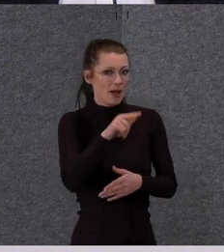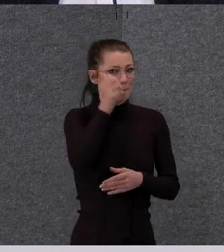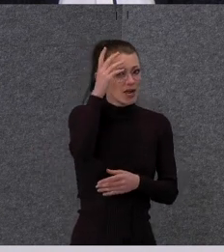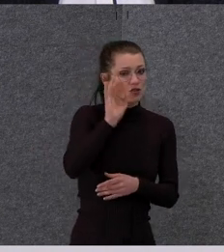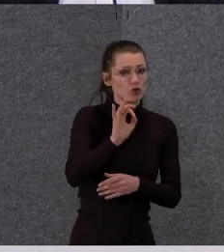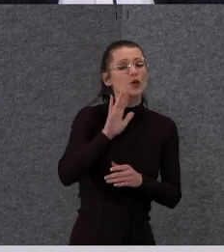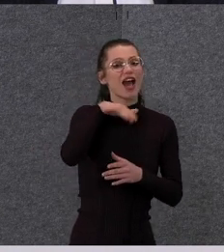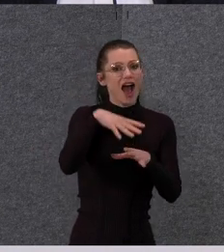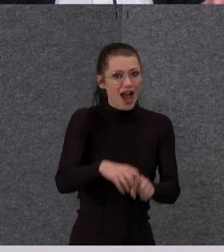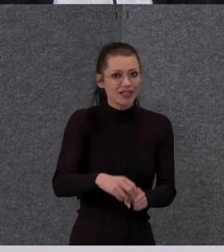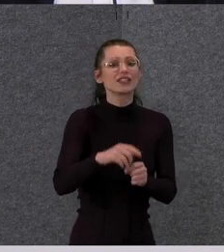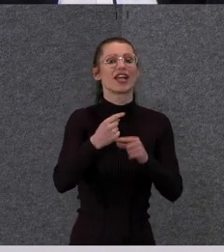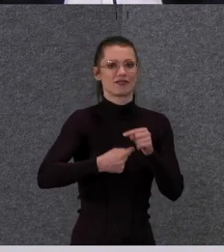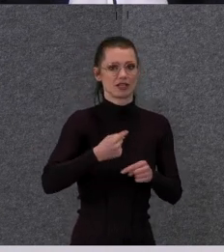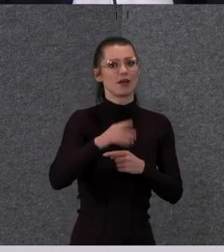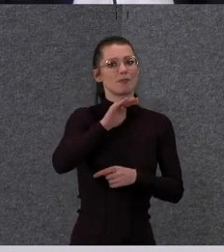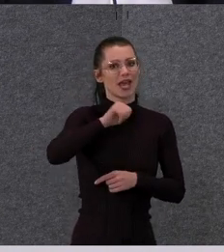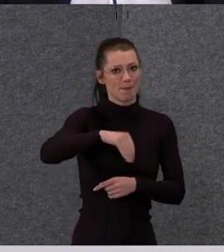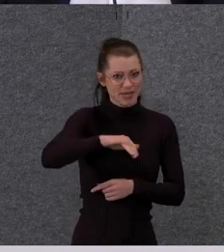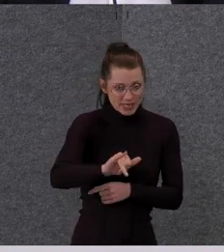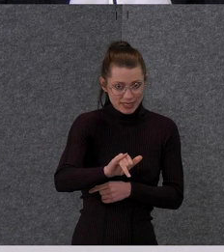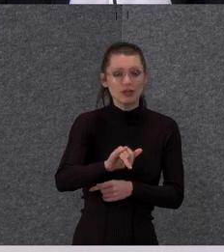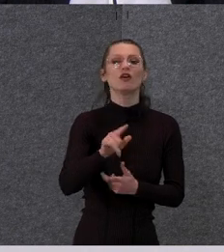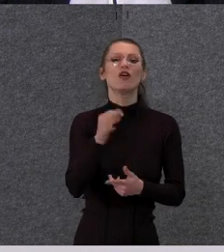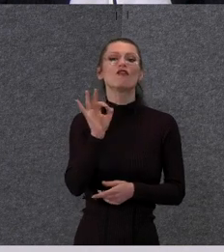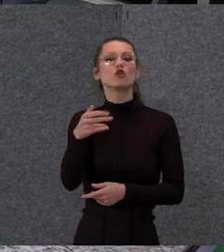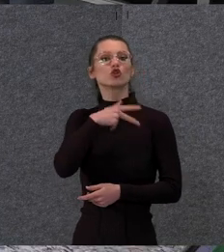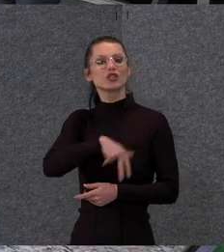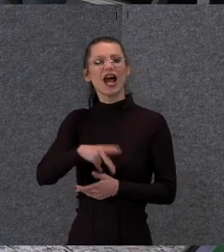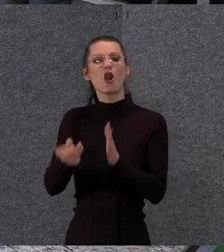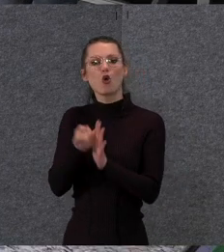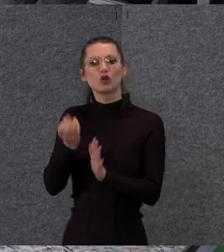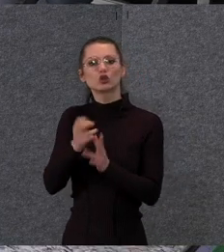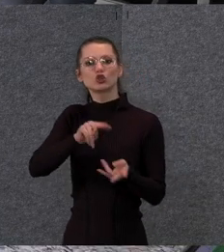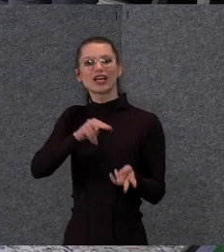nachhaltige Entwicklung, BNE, für die sozial-ökologische Transformation ein?